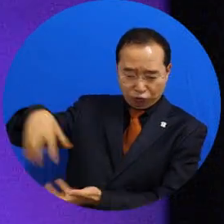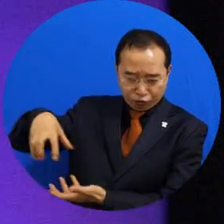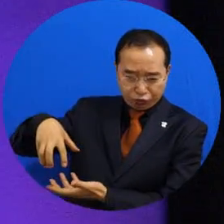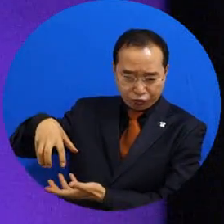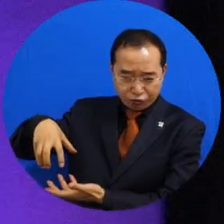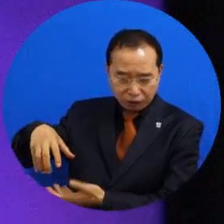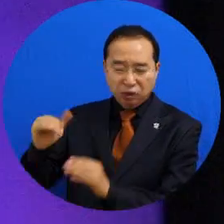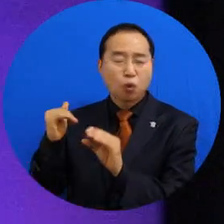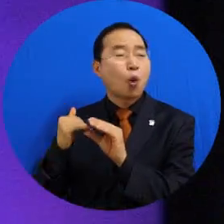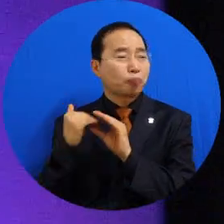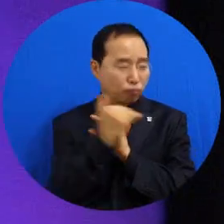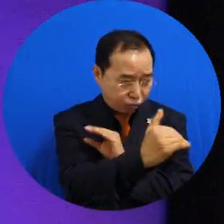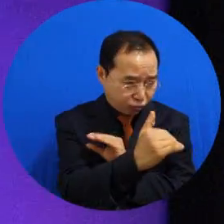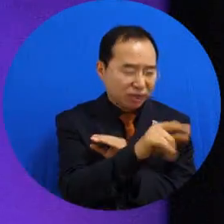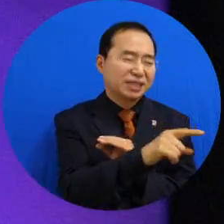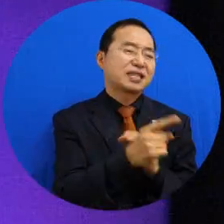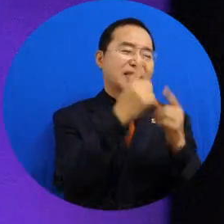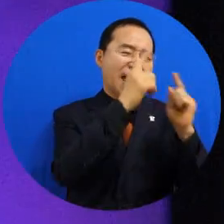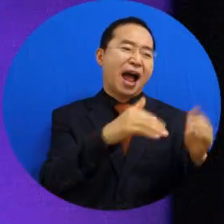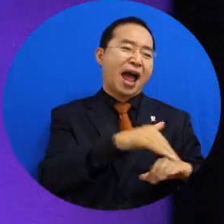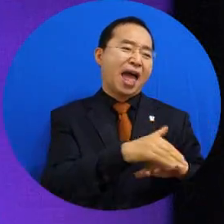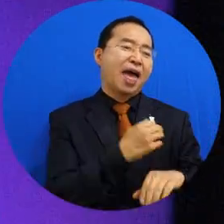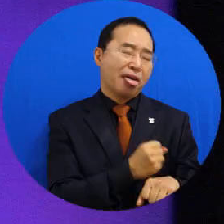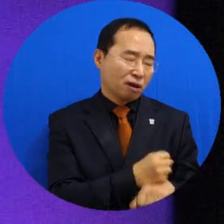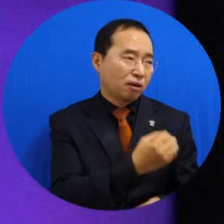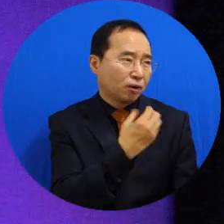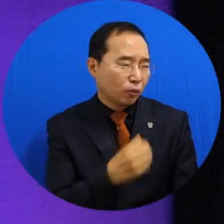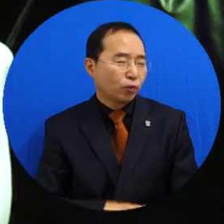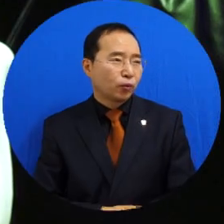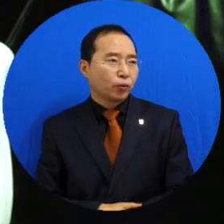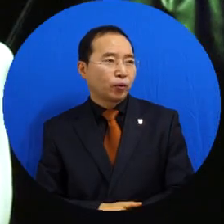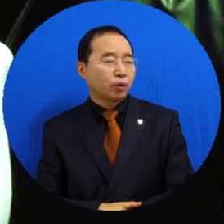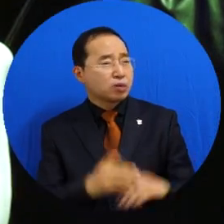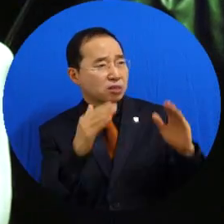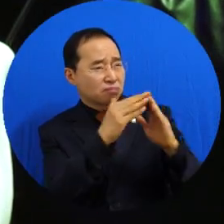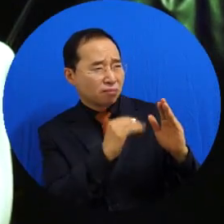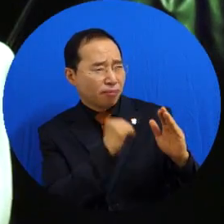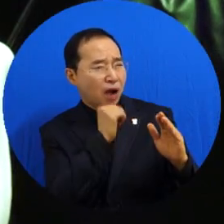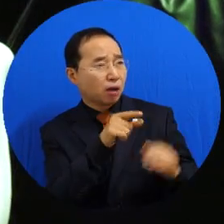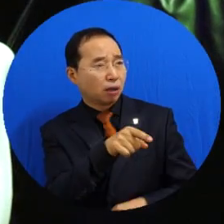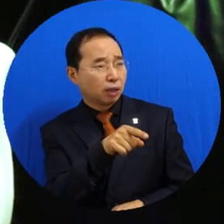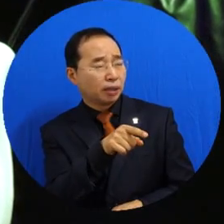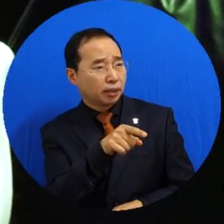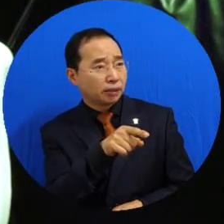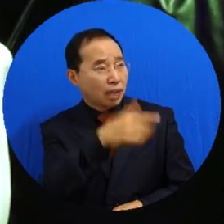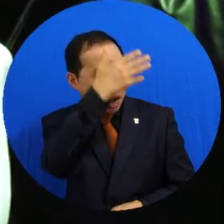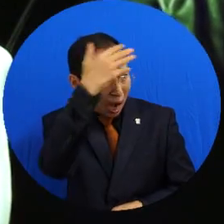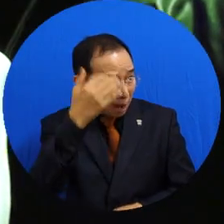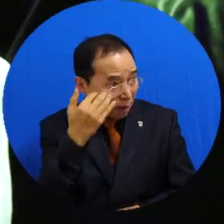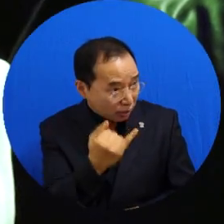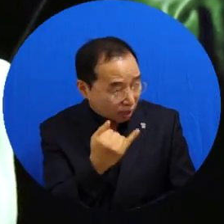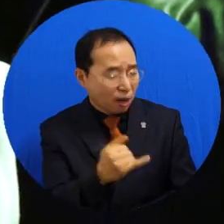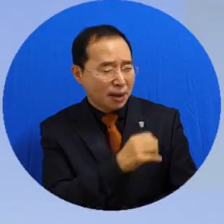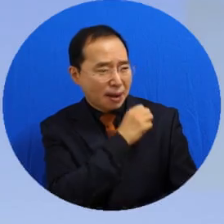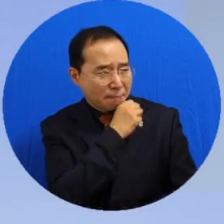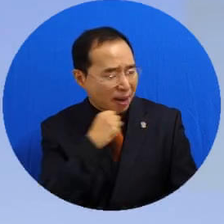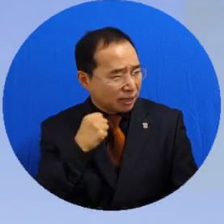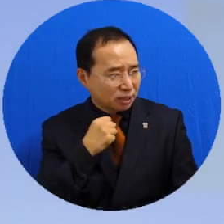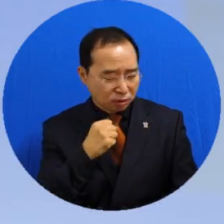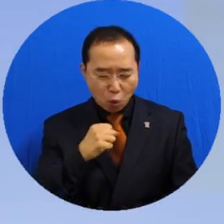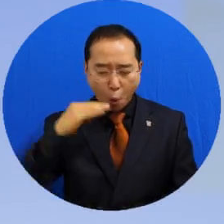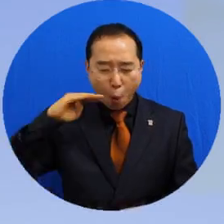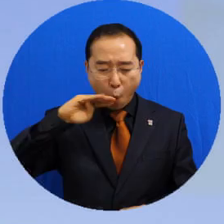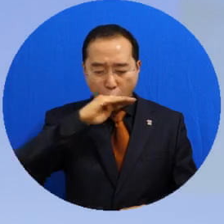대학을 가고 여기서 끼니를 때우고 있다고 하더라고요. 굉장히 허름한 집이었는데, 그러면서 할머니가 저한테